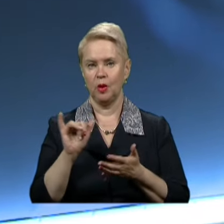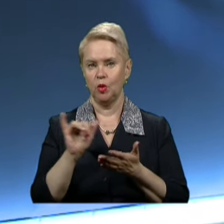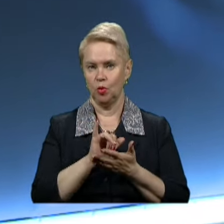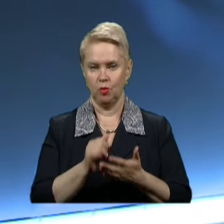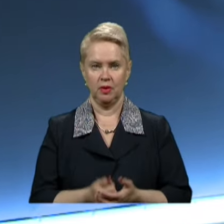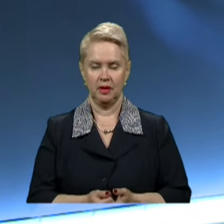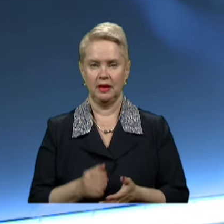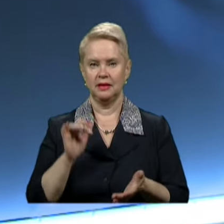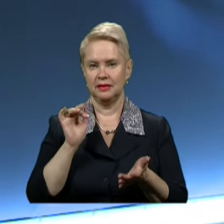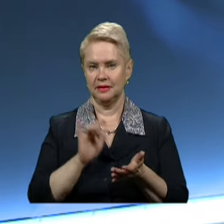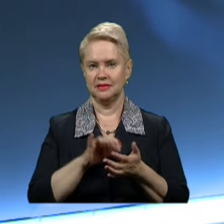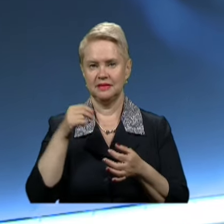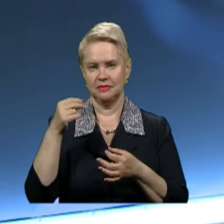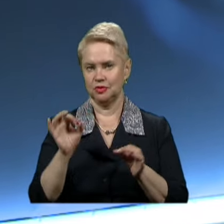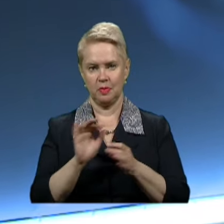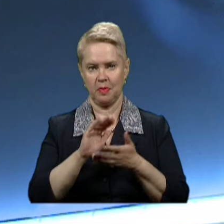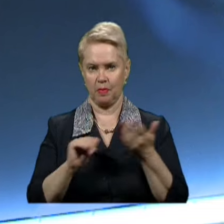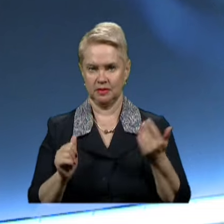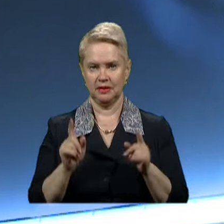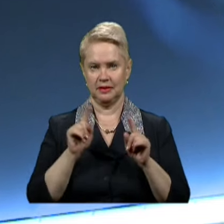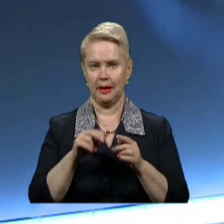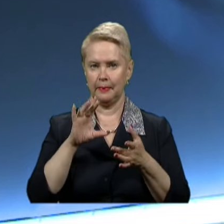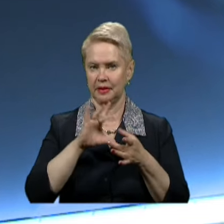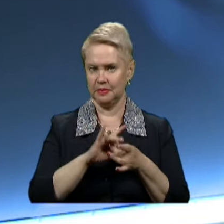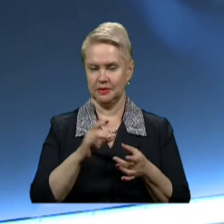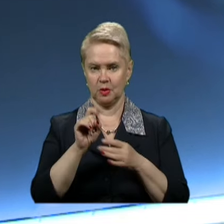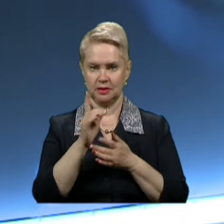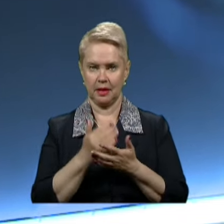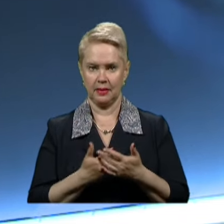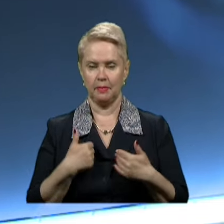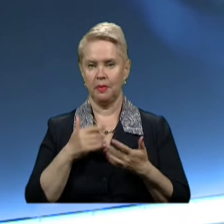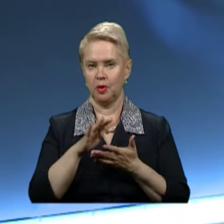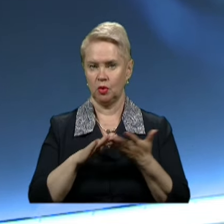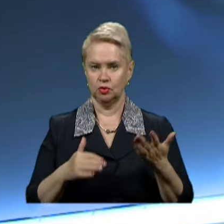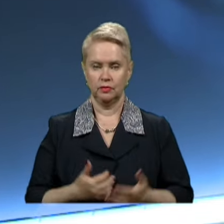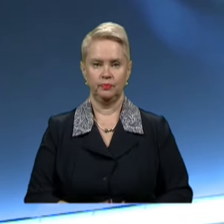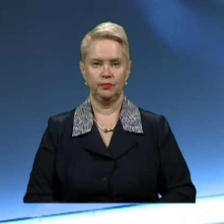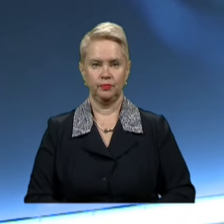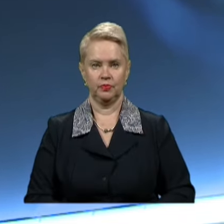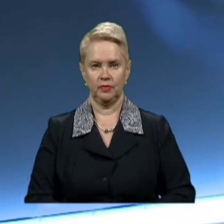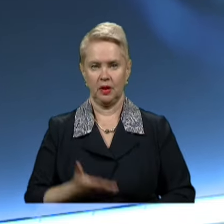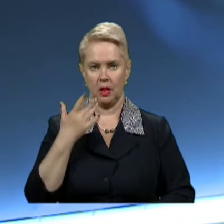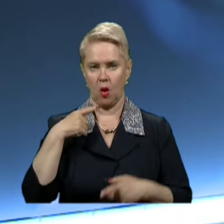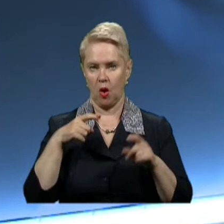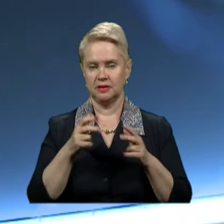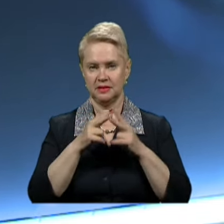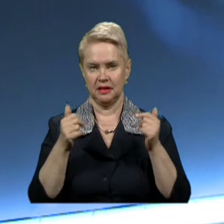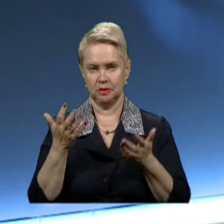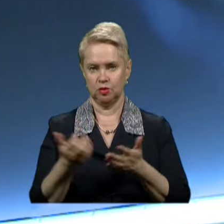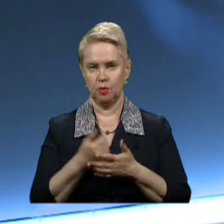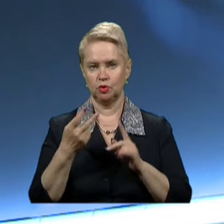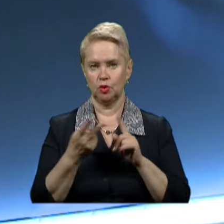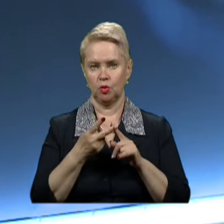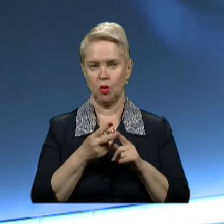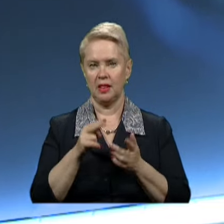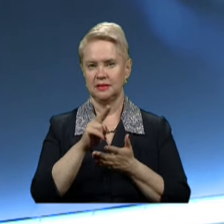Ютубі, тисніть дзвіночок, аби нічого не пропустити, та підписуйтесь на 11-те, а ми продовжуємо. Легкоатлетка з Дніпра здобула вже